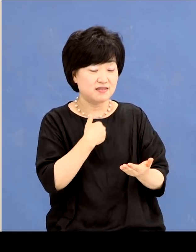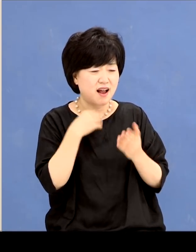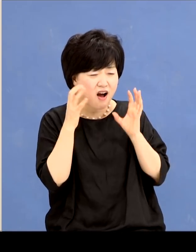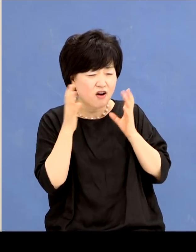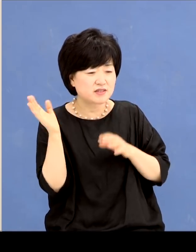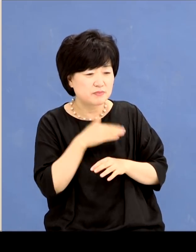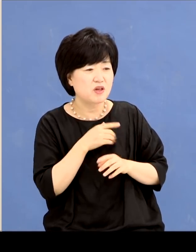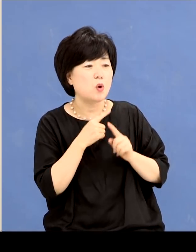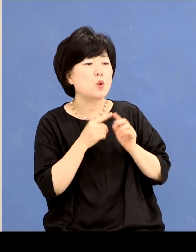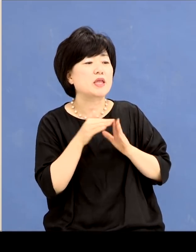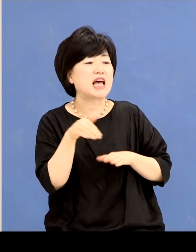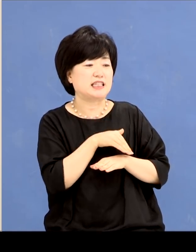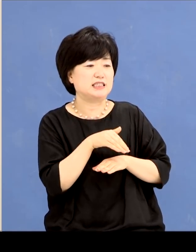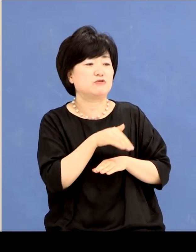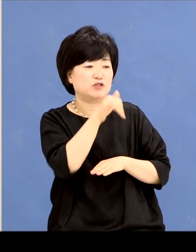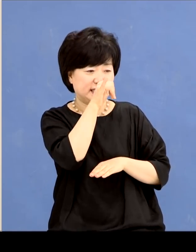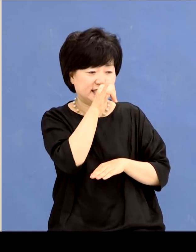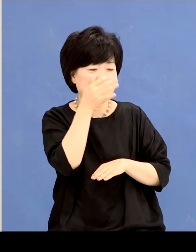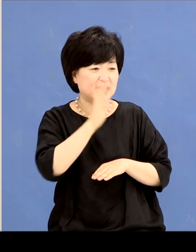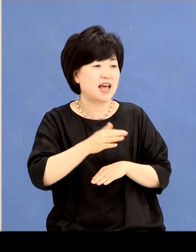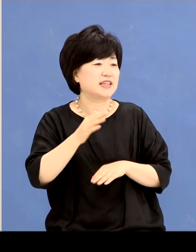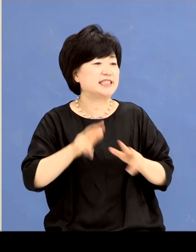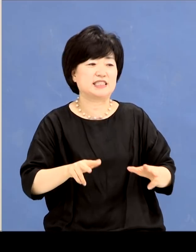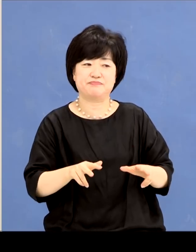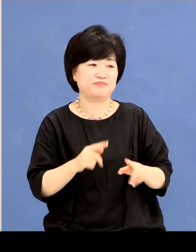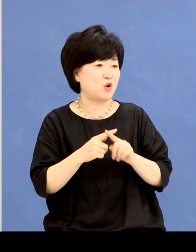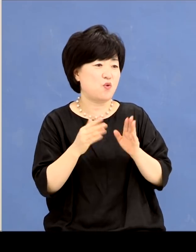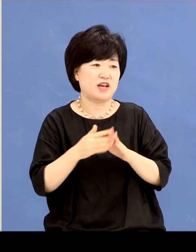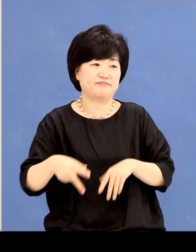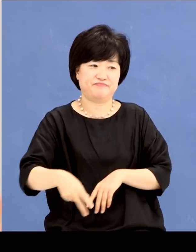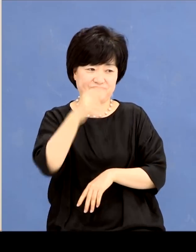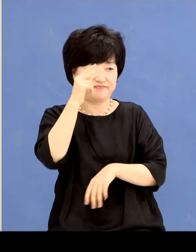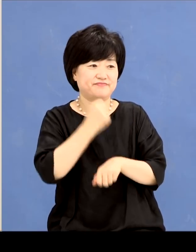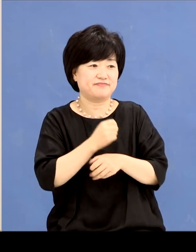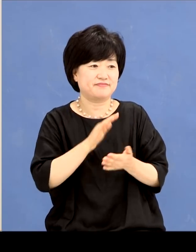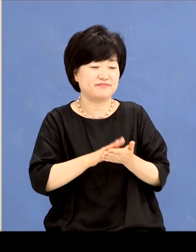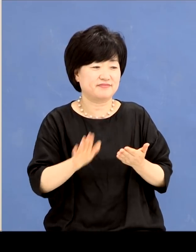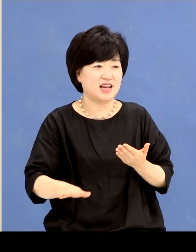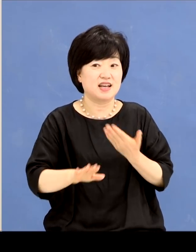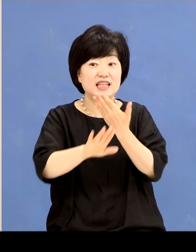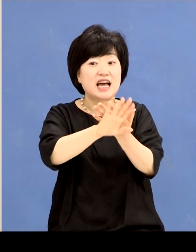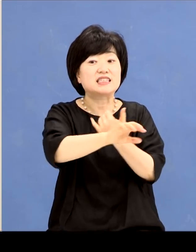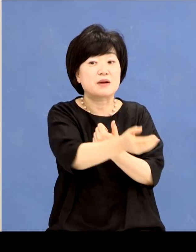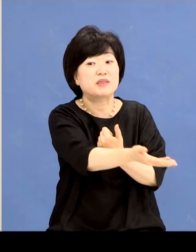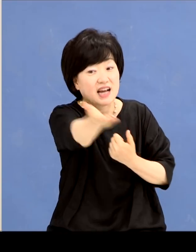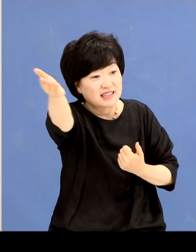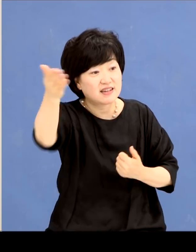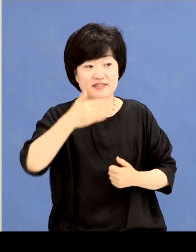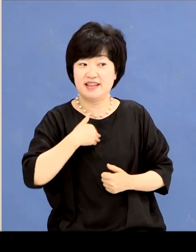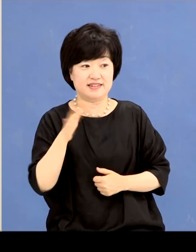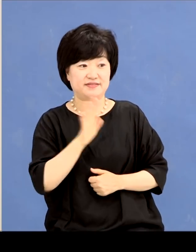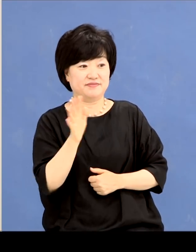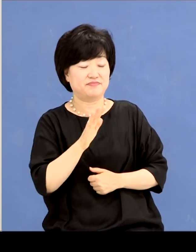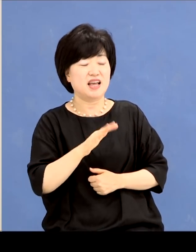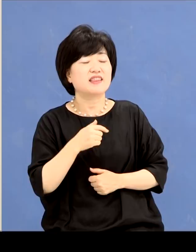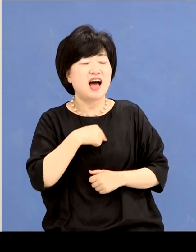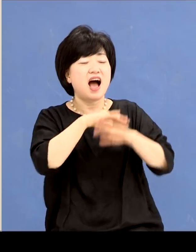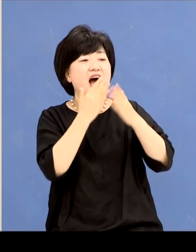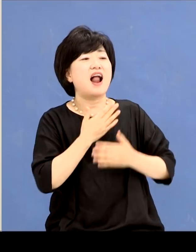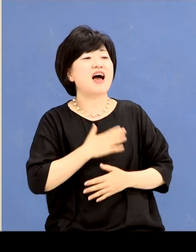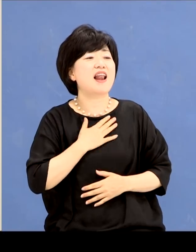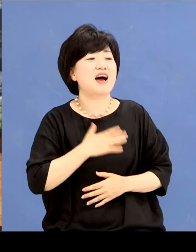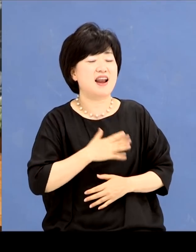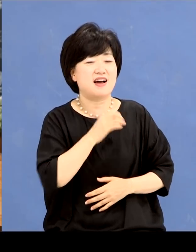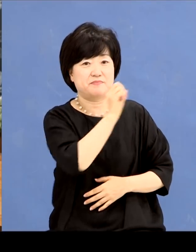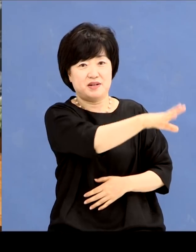저는 사실 어릴 때부터 교회를 다녔는데 지금은 다니지 않습니다. 네. 다른 분들에게 복음을 전하시면 좋겠습니다. 저는 이미 다 알고